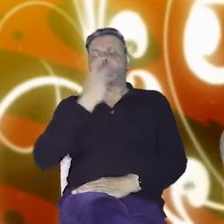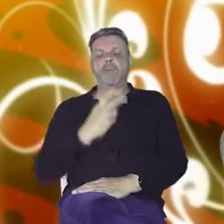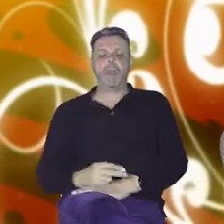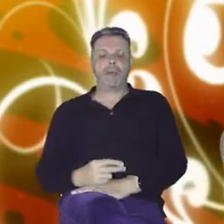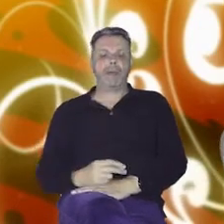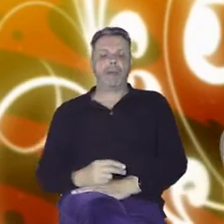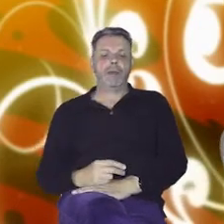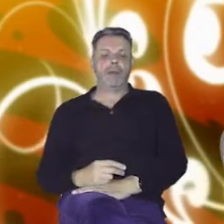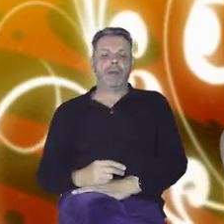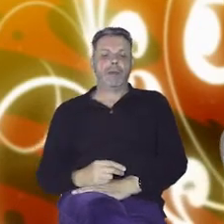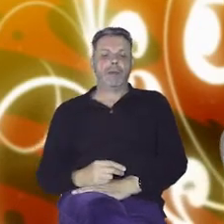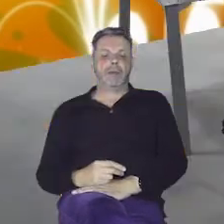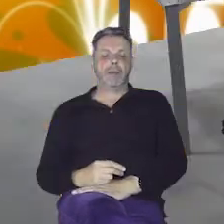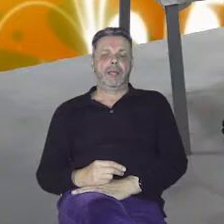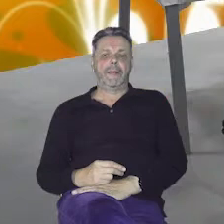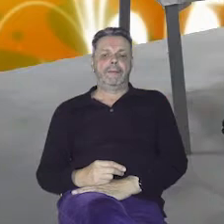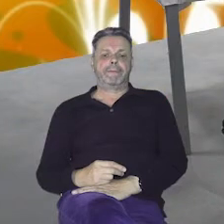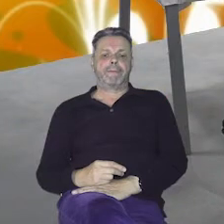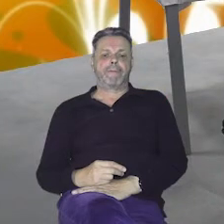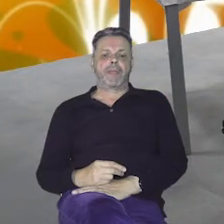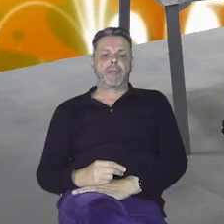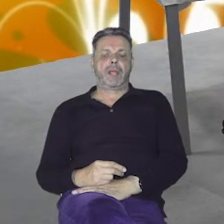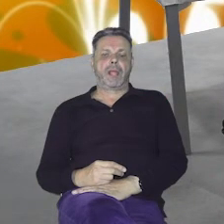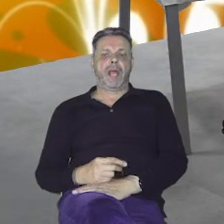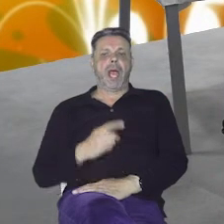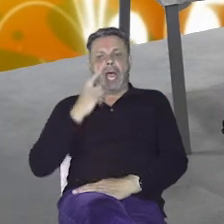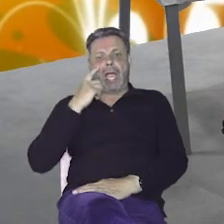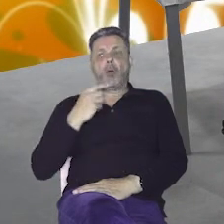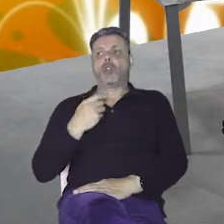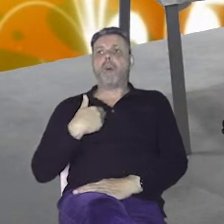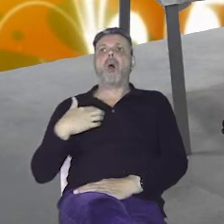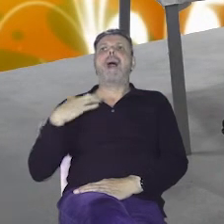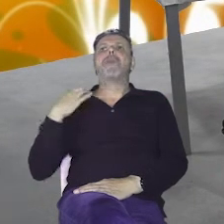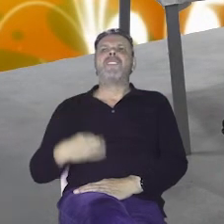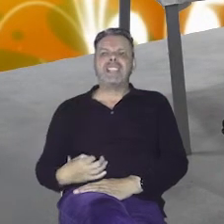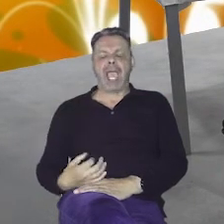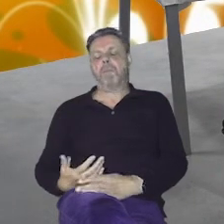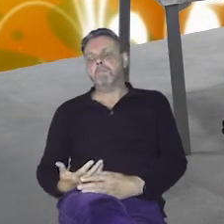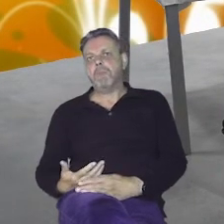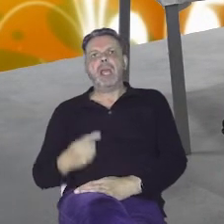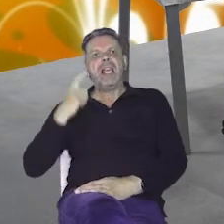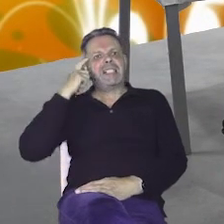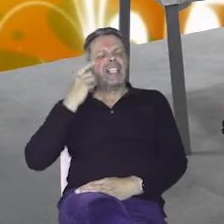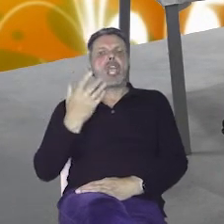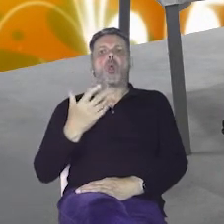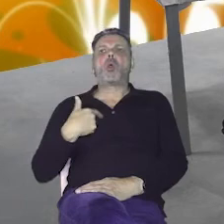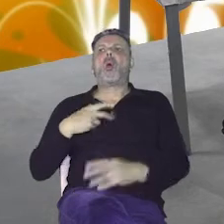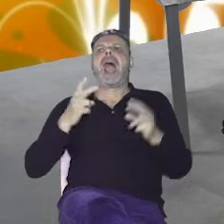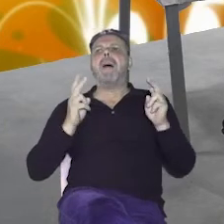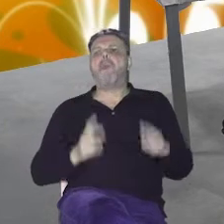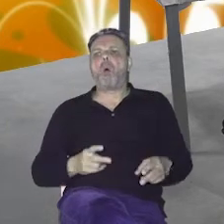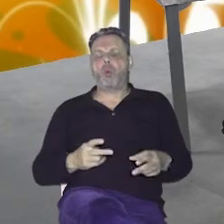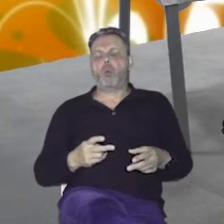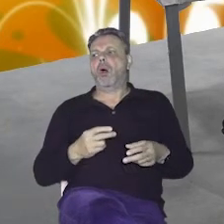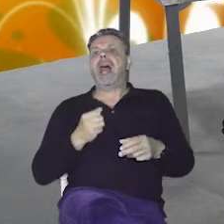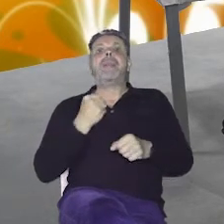pobune. Ne da se pobune, nego ako je to moja profesija, zna se i koliko ja mogu nešto